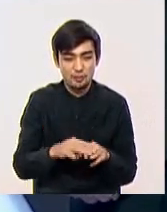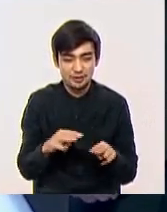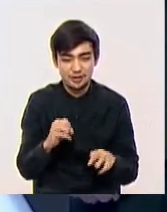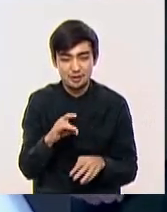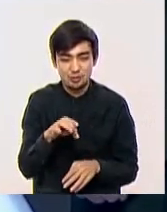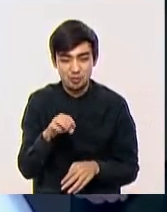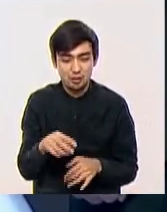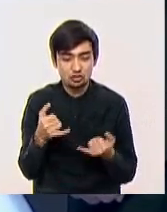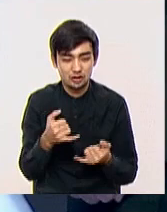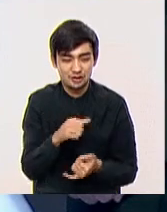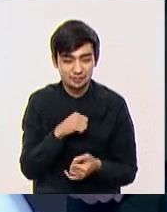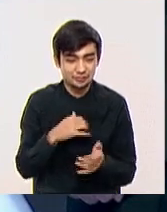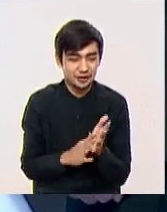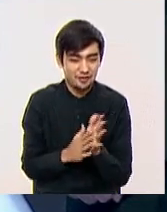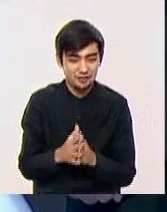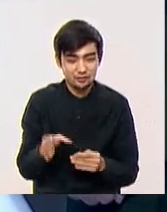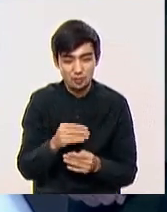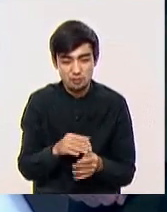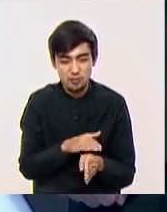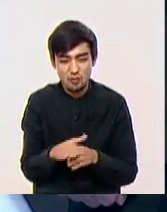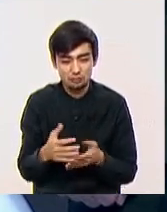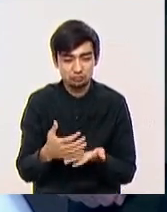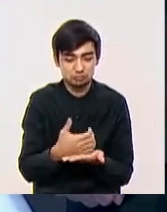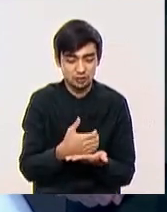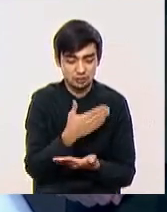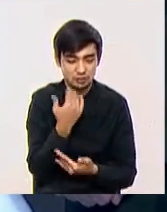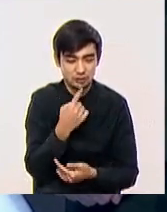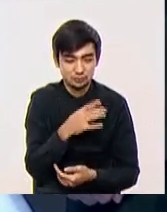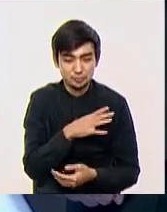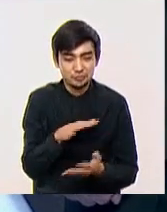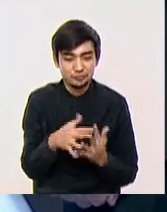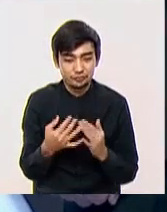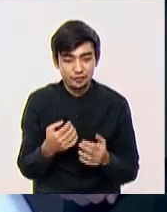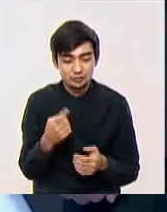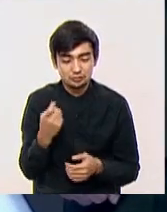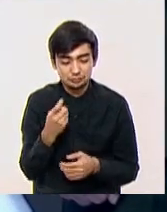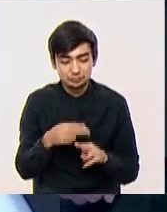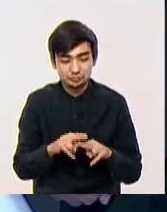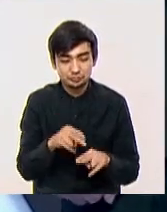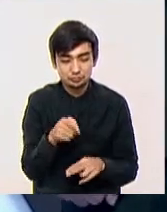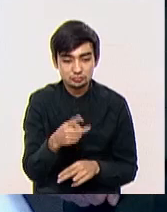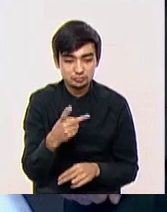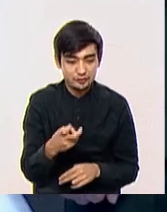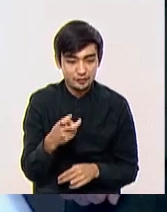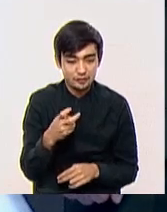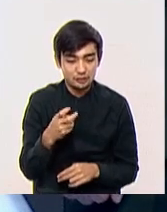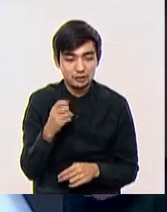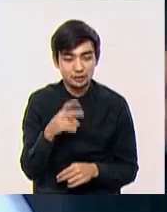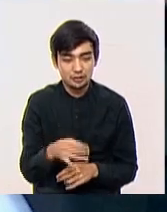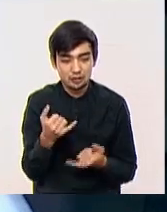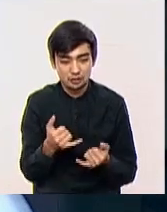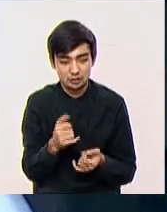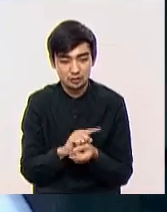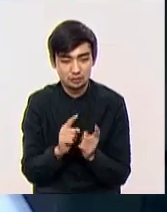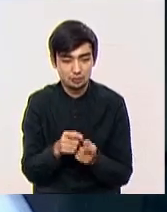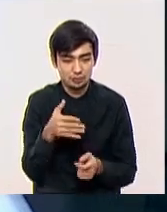қазір қажетті жем-шөп толық жиналмады деп отыр. Ал аймақтағы шаруалардың биыл 1206 емес, келерісінше